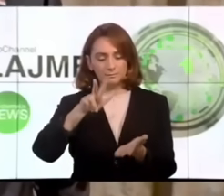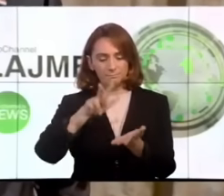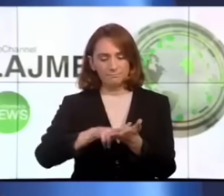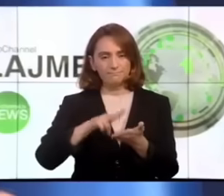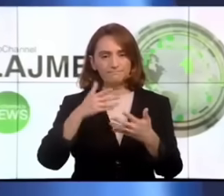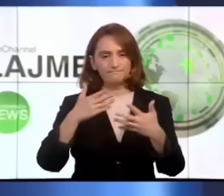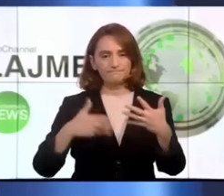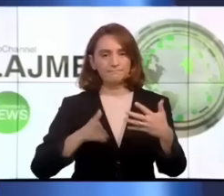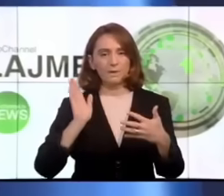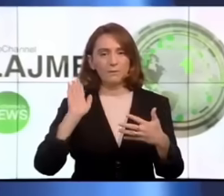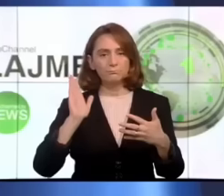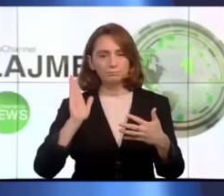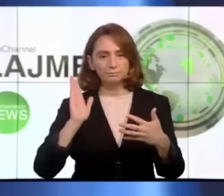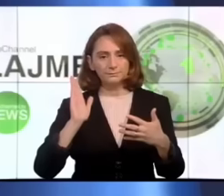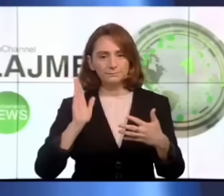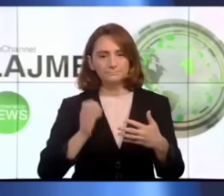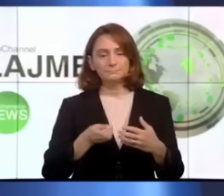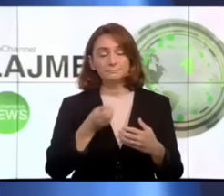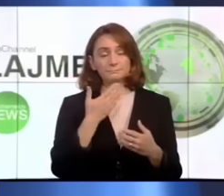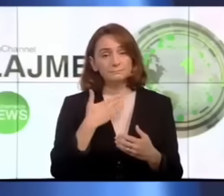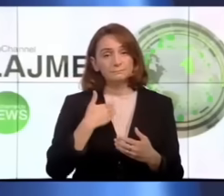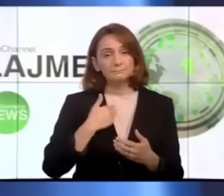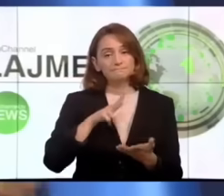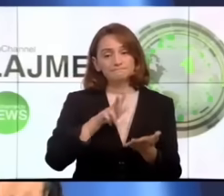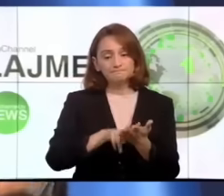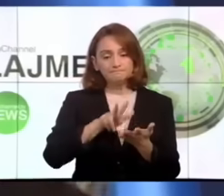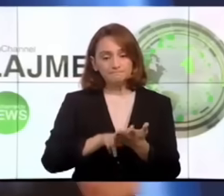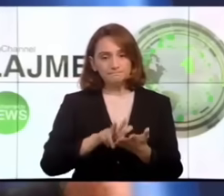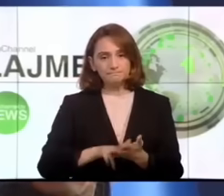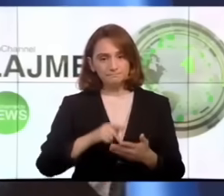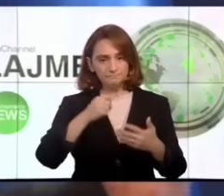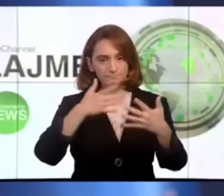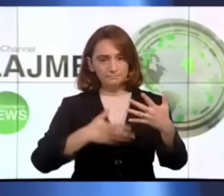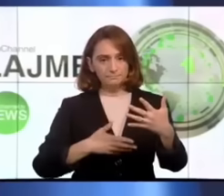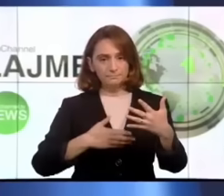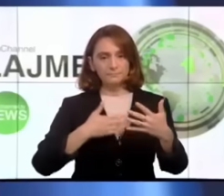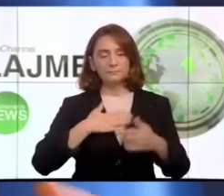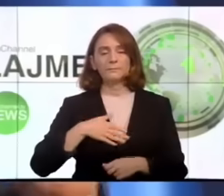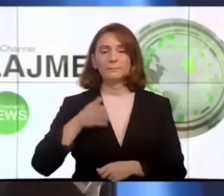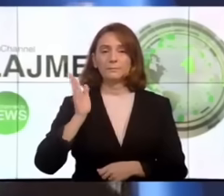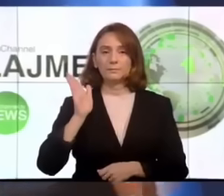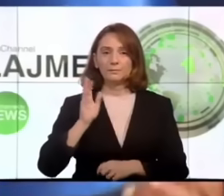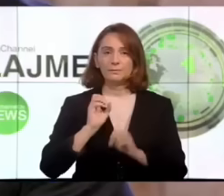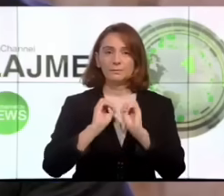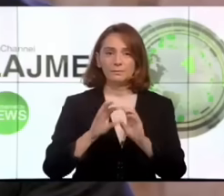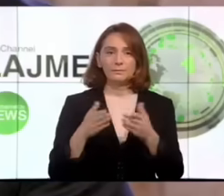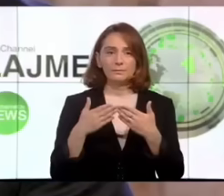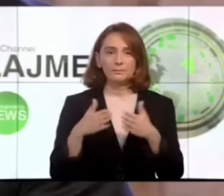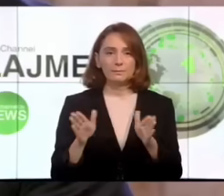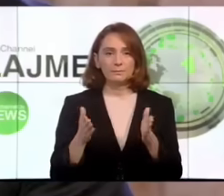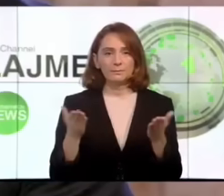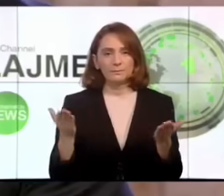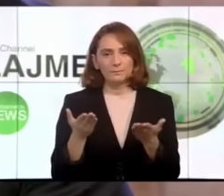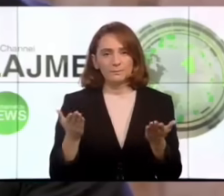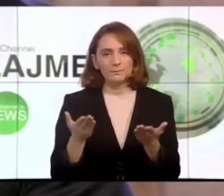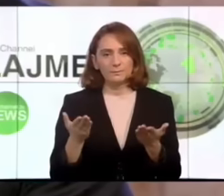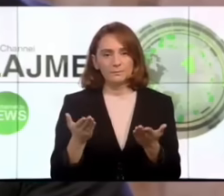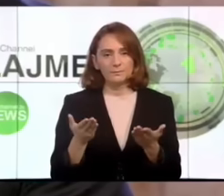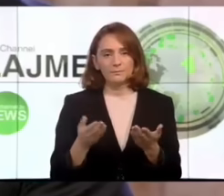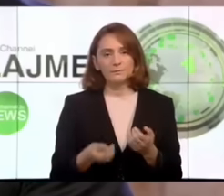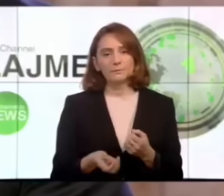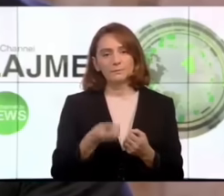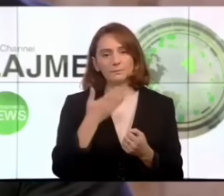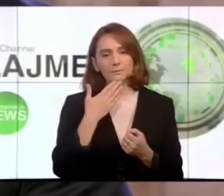RTS. Shefi ekzekutivit shtoi se vendimet që kreu i shtetit do të bëj publike këtë pasdite përbëjnë një qëndrim të përbashkët